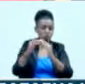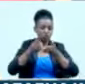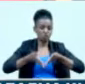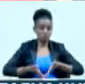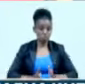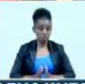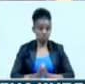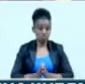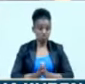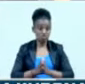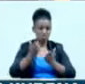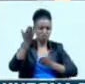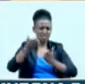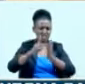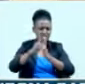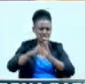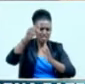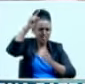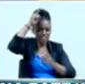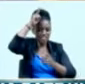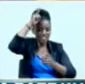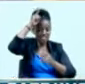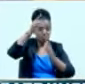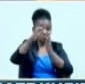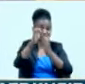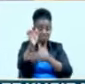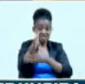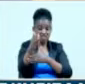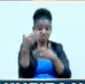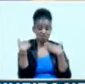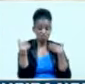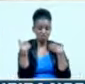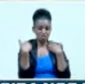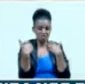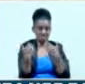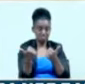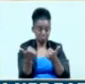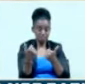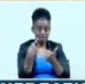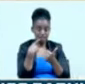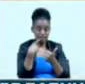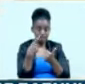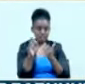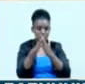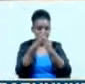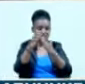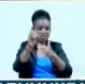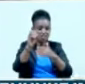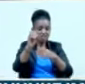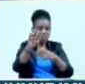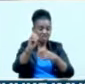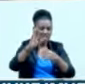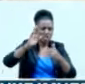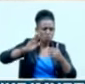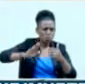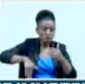kuboneza urubyaro ugereranyije n'uturere tw'icyaro. Minisitiri w'ubuzima Dr. Daniel Ngamije avuga ko kuba umujyi wa Kigali uza mu myanya ya nyuma